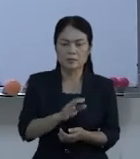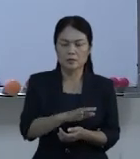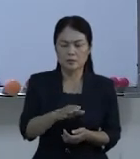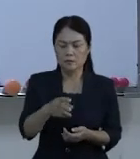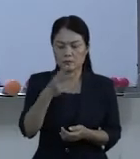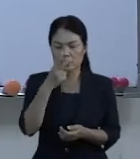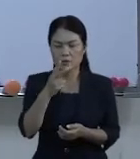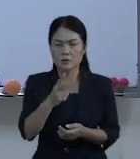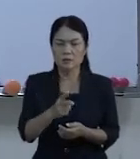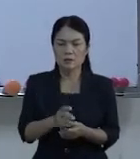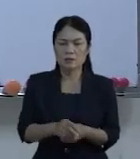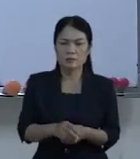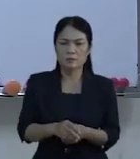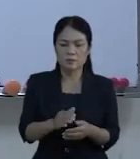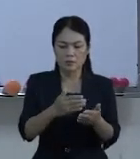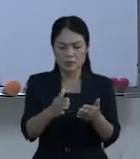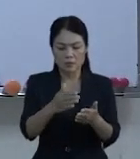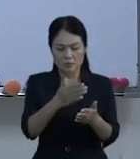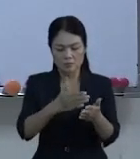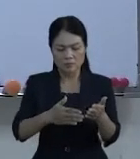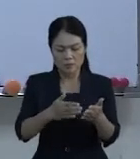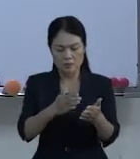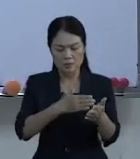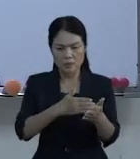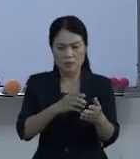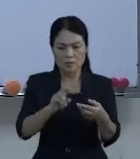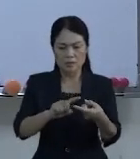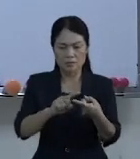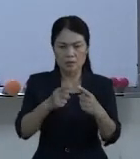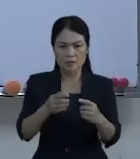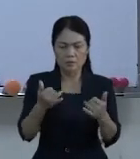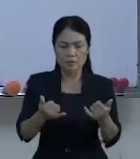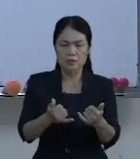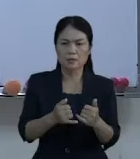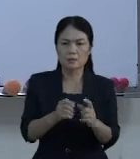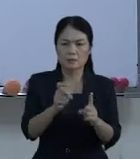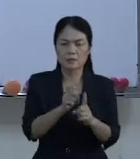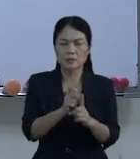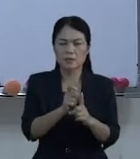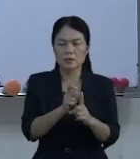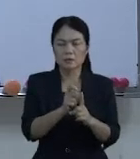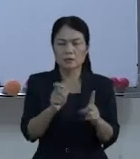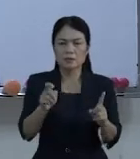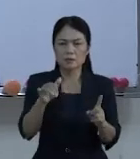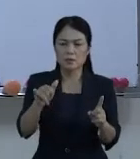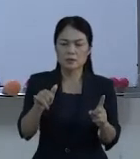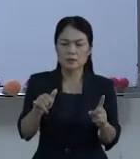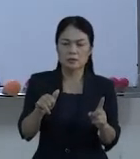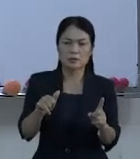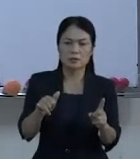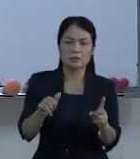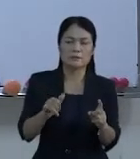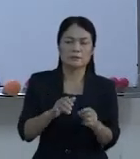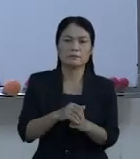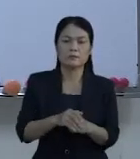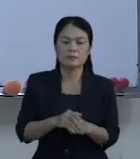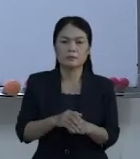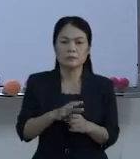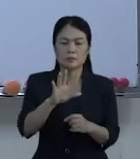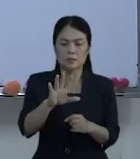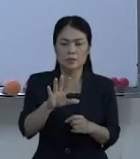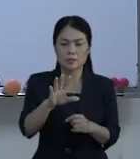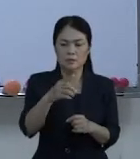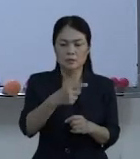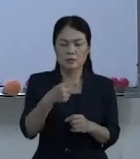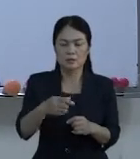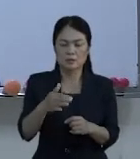tiết thật dương bằng cột lên như ai nhỉ nếu thưa việc cột thả táo viết thật nữ pram liên chết